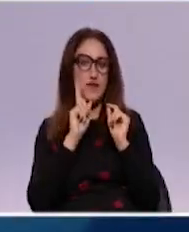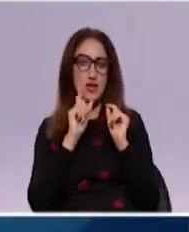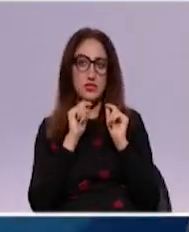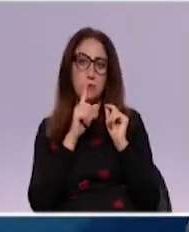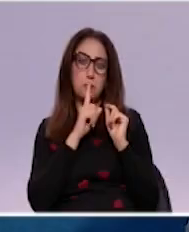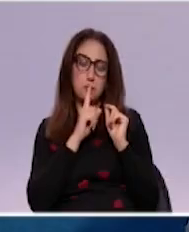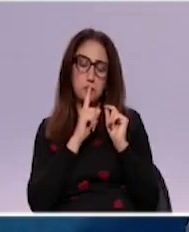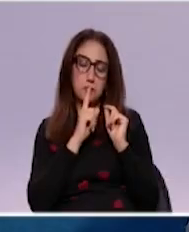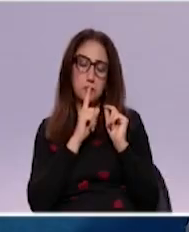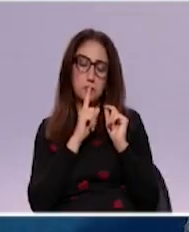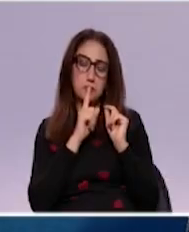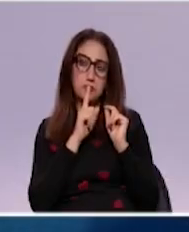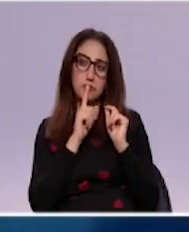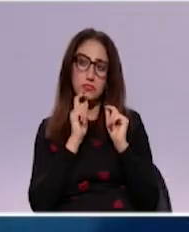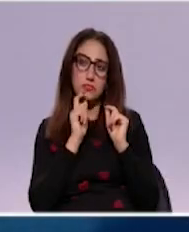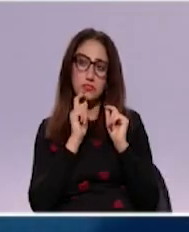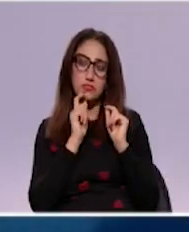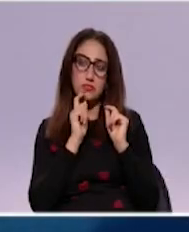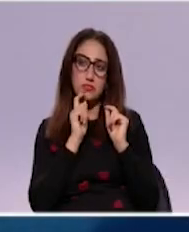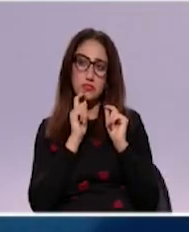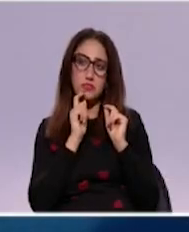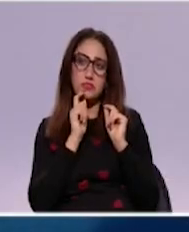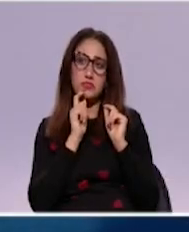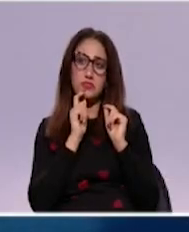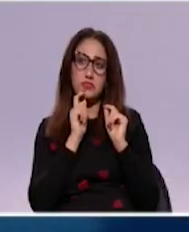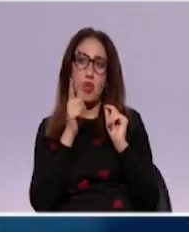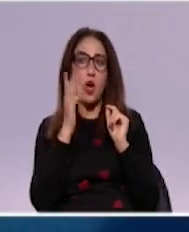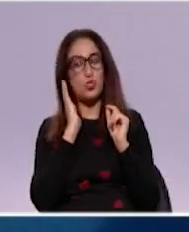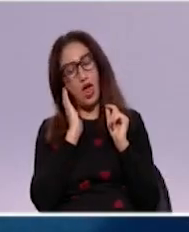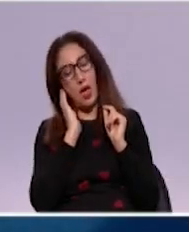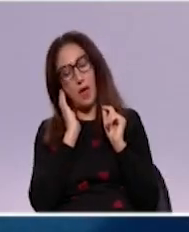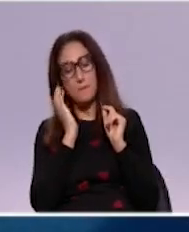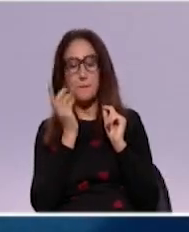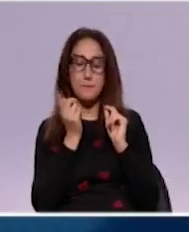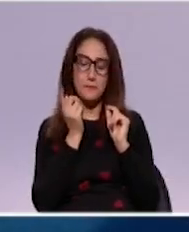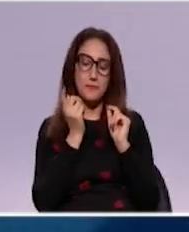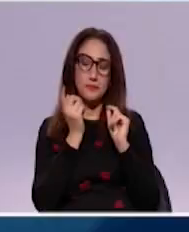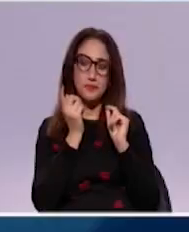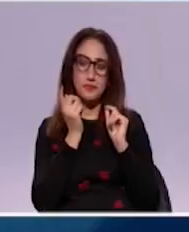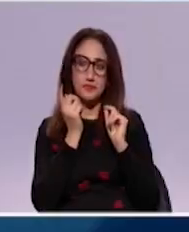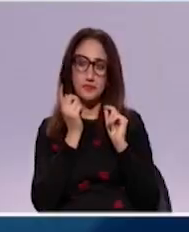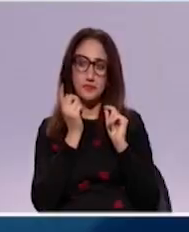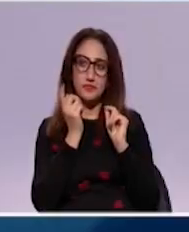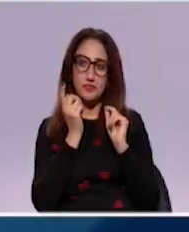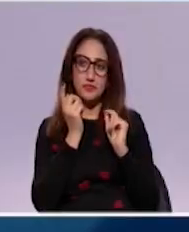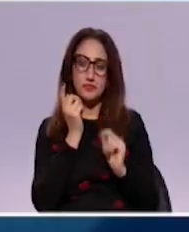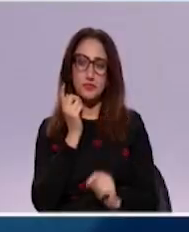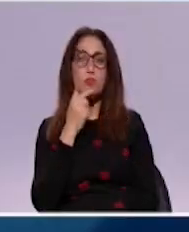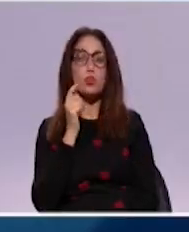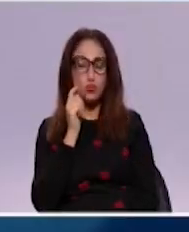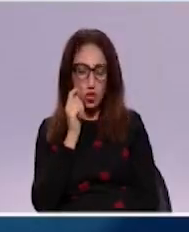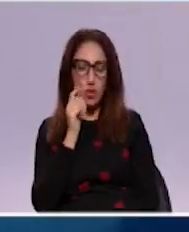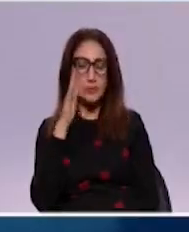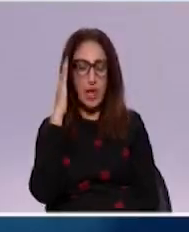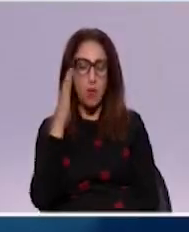فسكت كده والسكته طالت وانا عايز انام. بعدين قال لي طيب